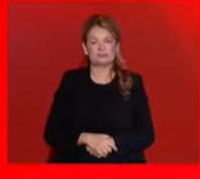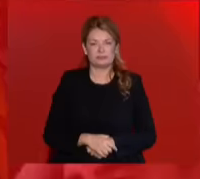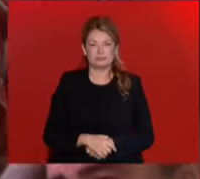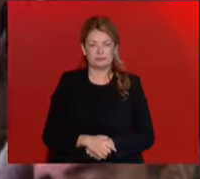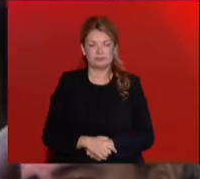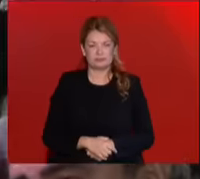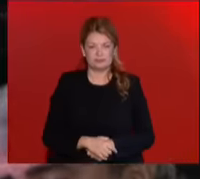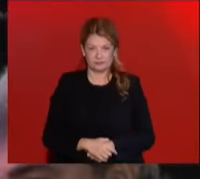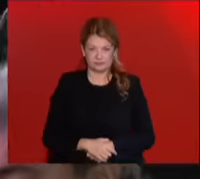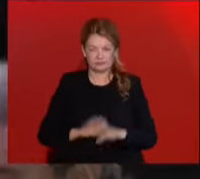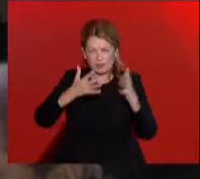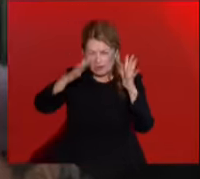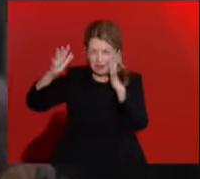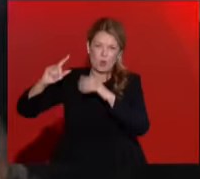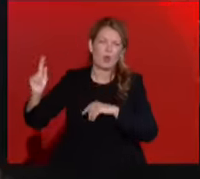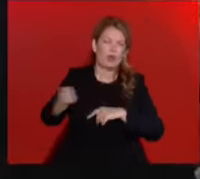απαξία.